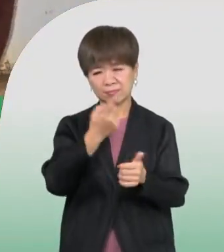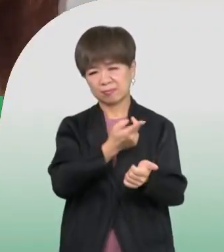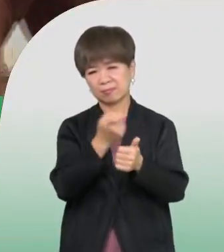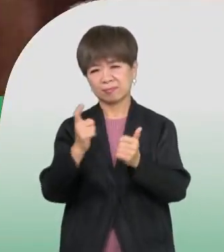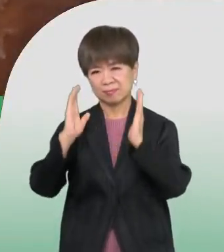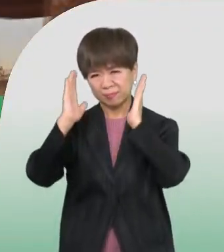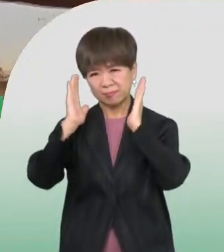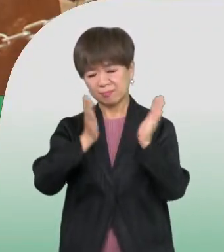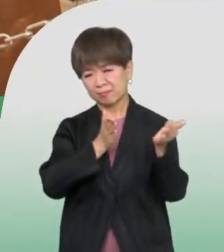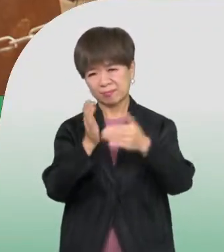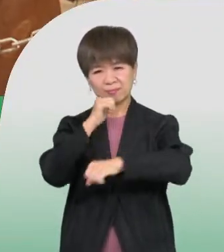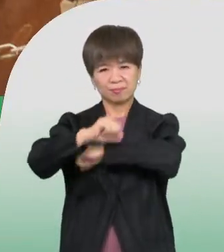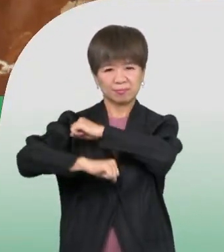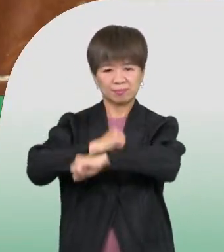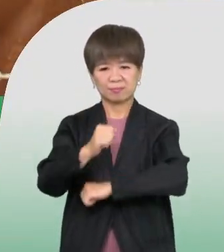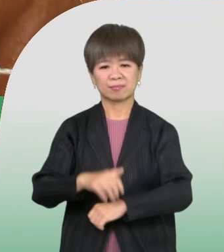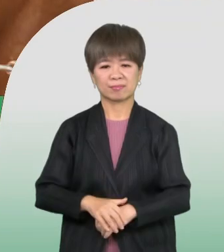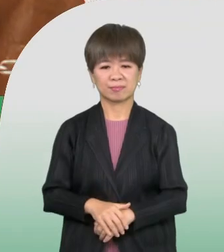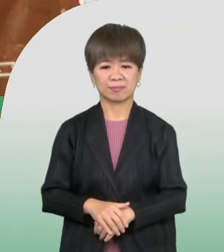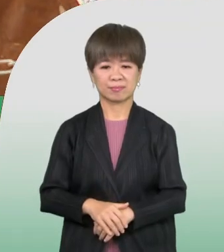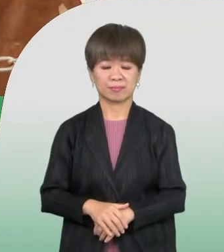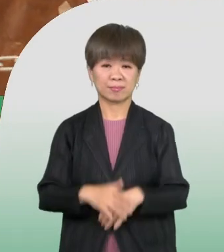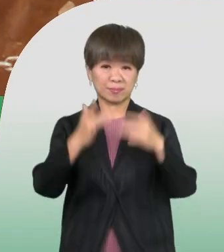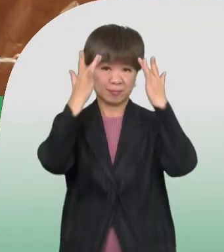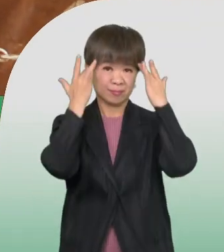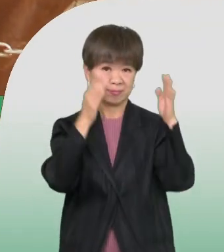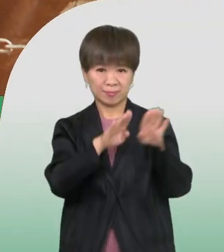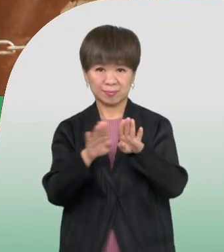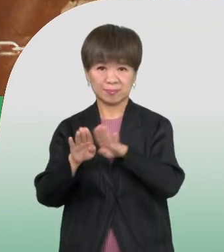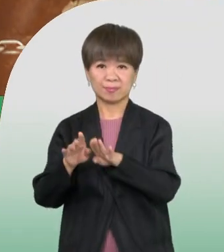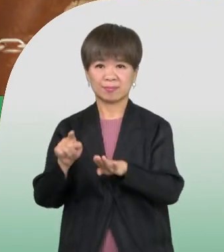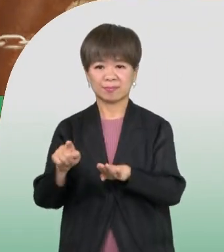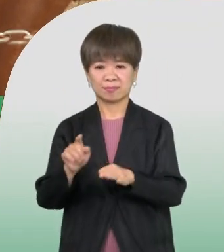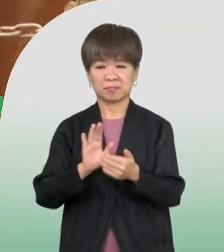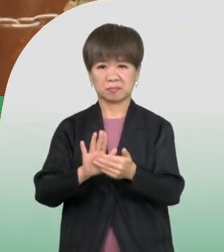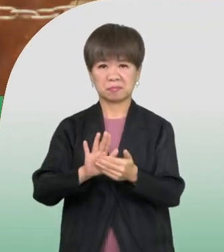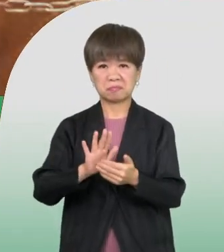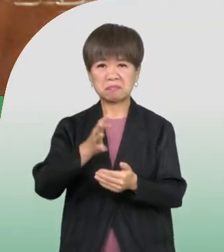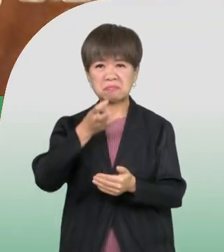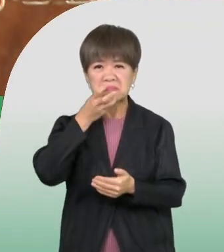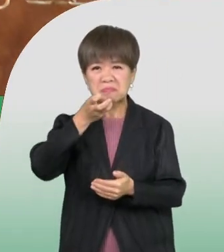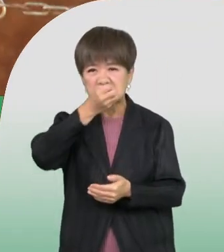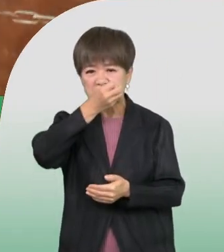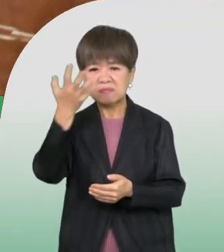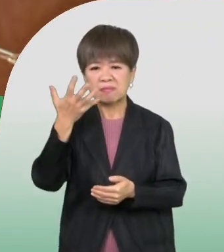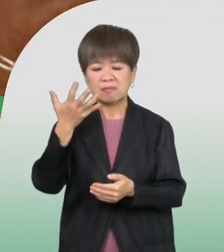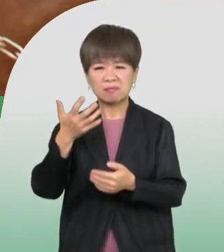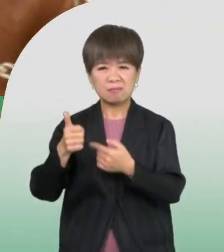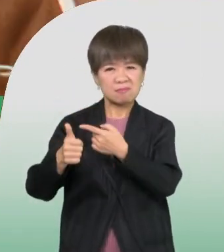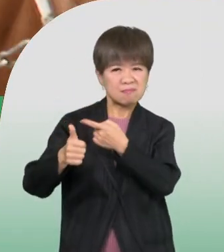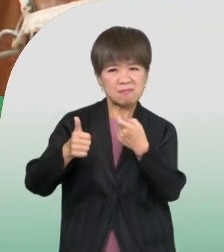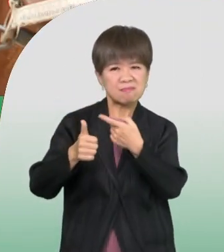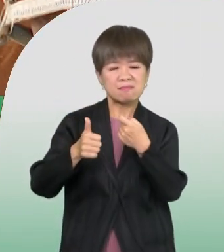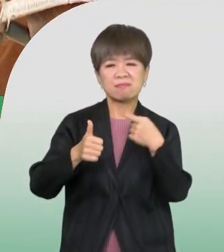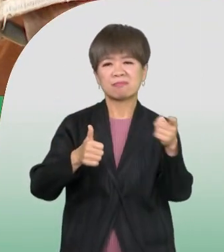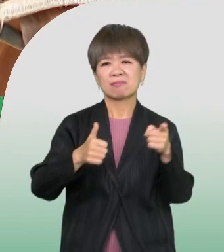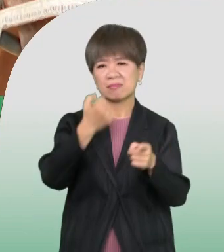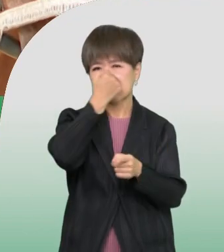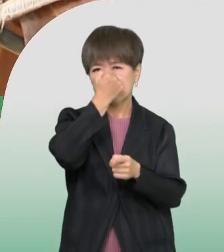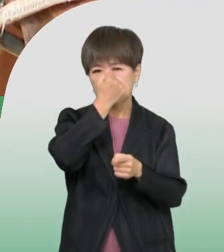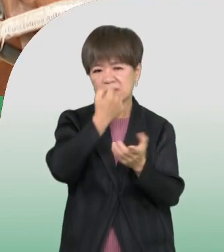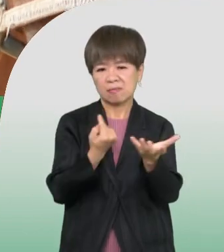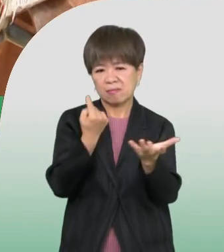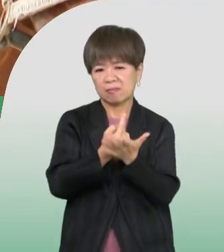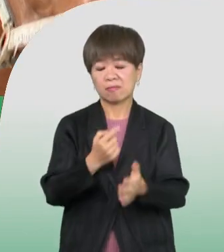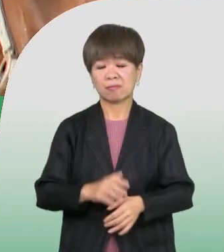发通。 正逢青少暑假期间，哈，为了防止青少年哦被不法分子哈吸收，哦，你了